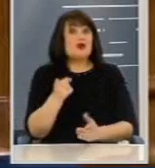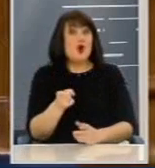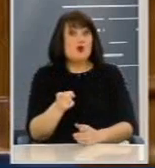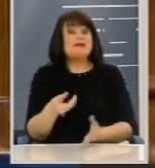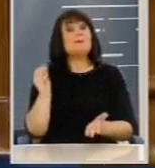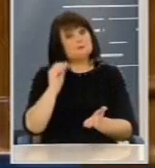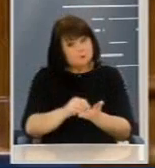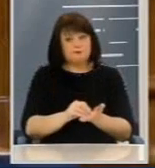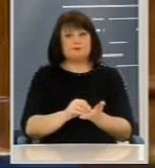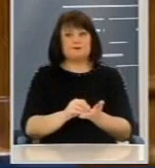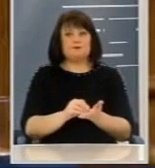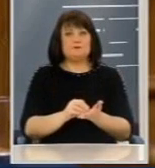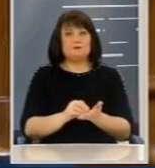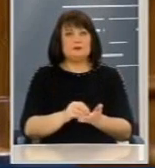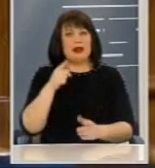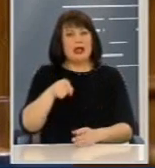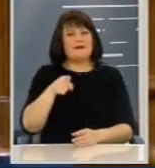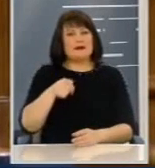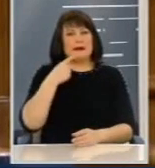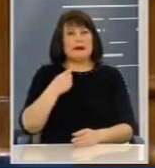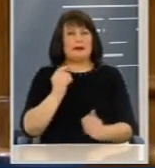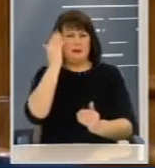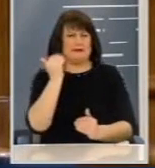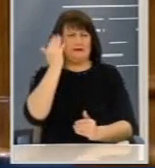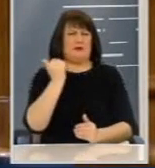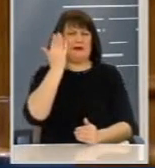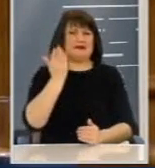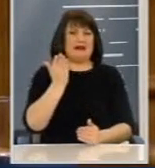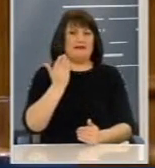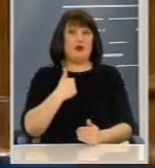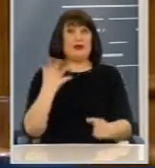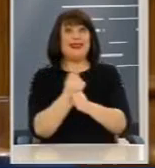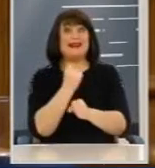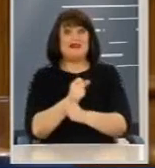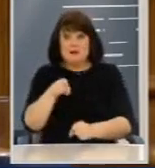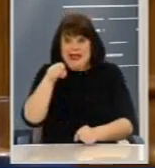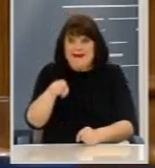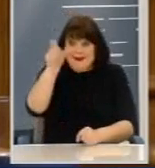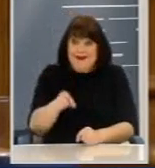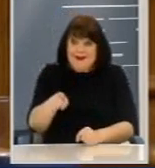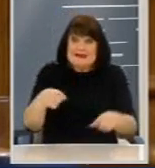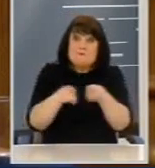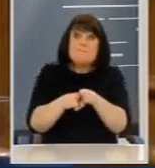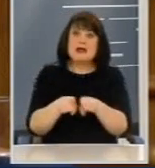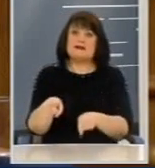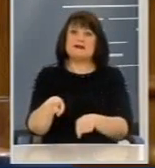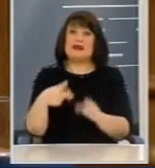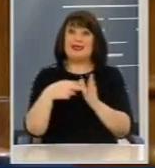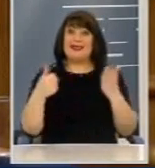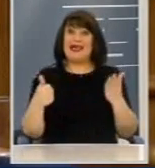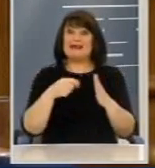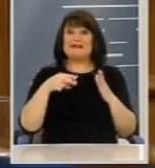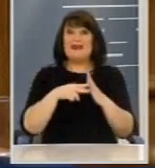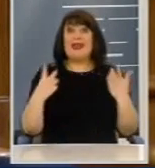όταν πάλι οι συνήθως ύποπτοι αμφισβητούσαν τις επιδόσεις μαζί με σας της ελληνικής οικονομίας για το 2016, 2017